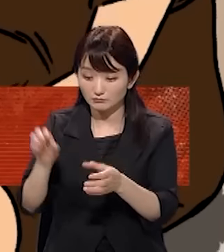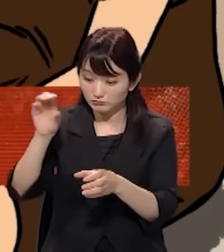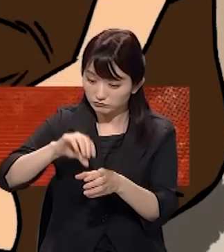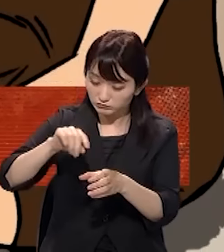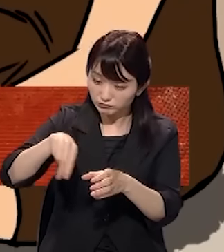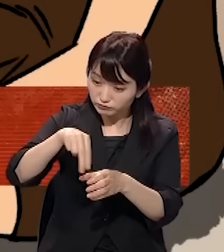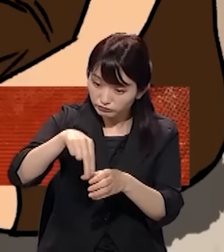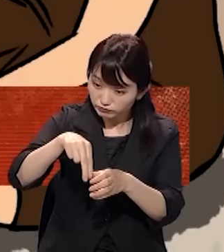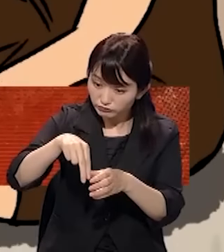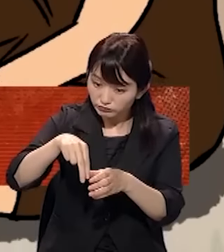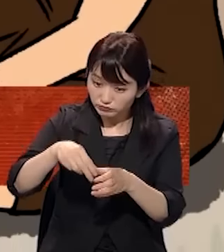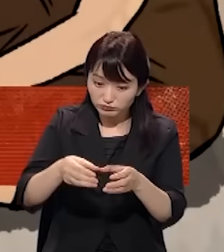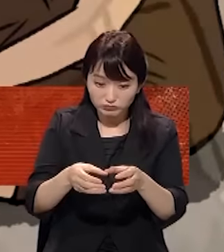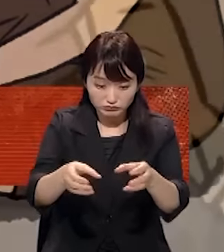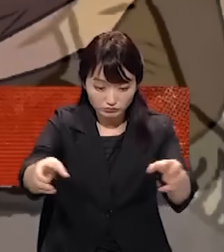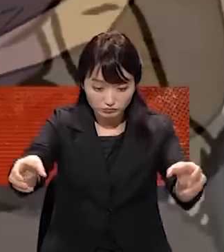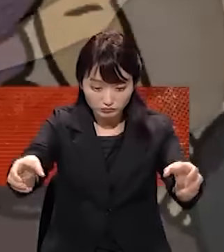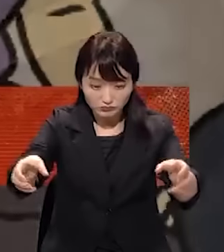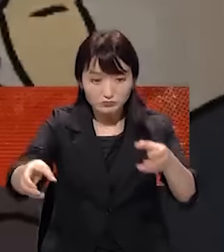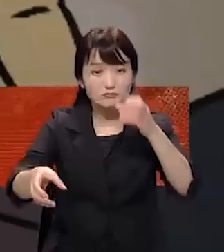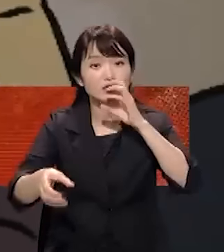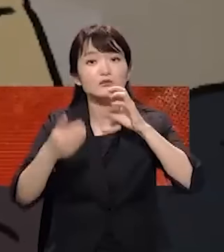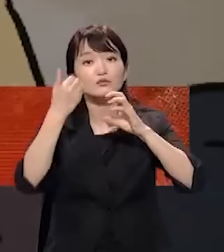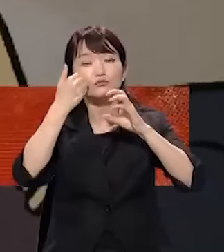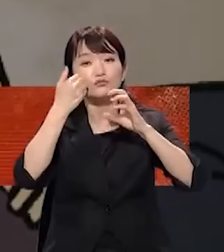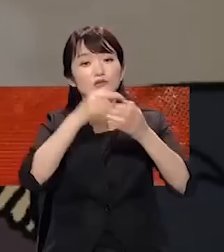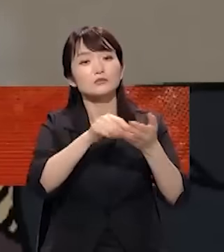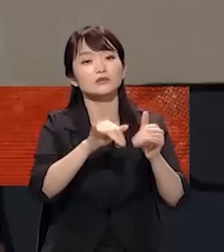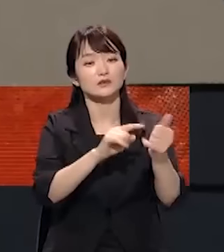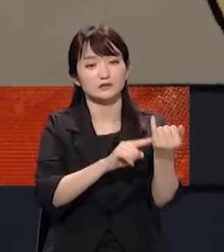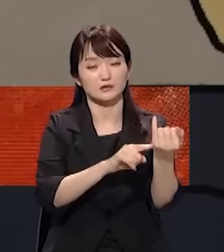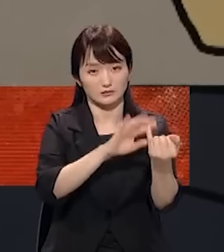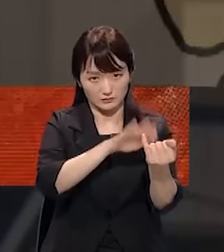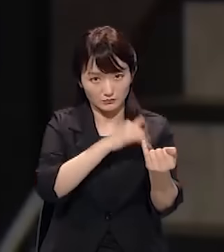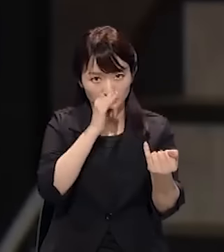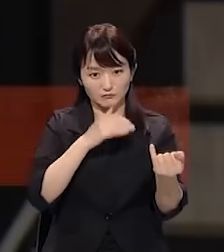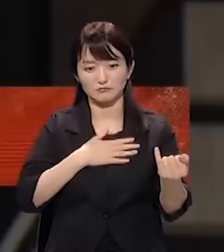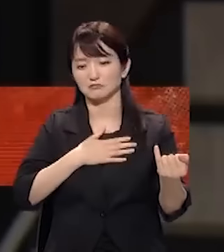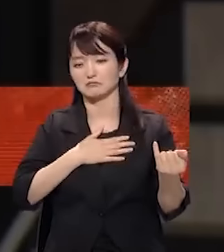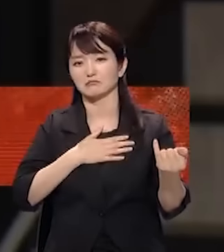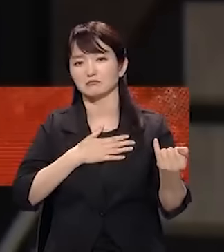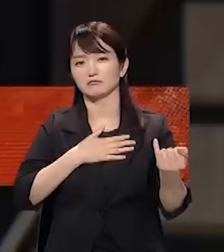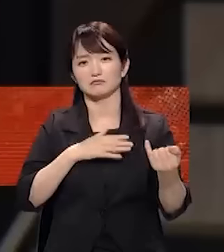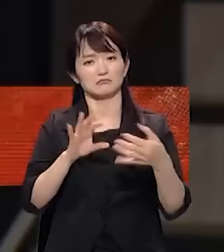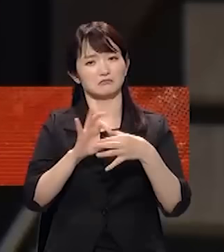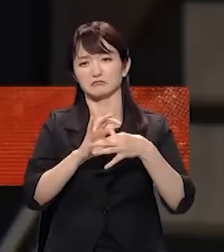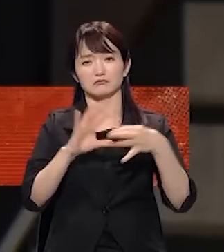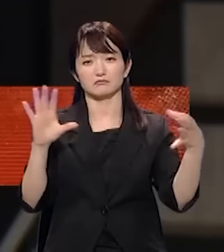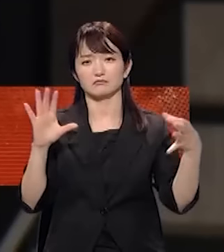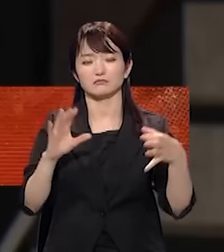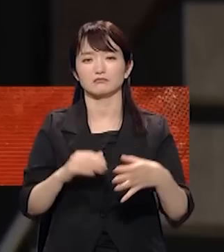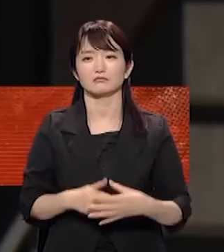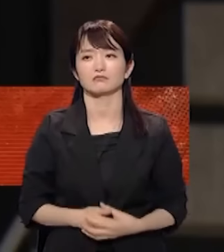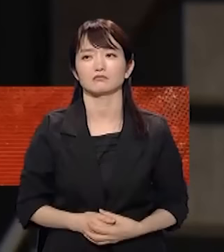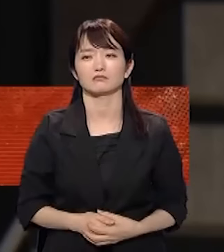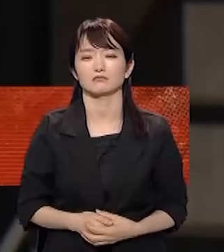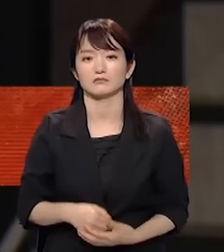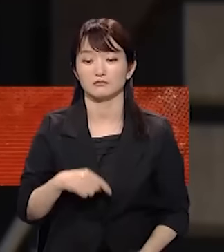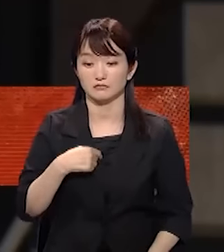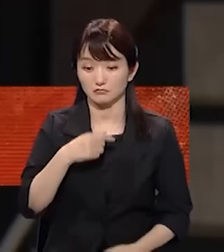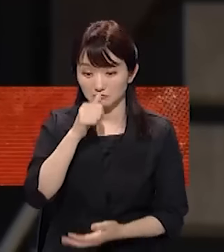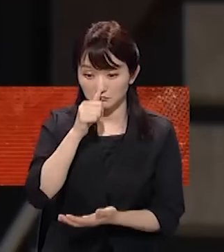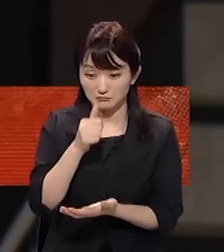따라서 자기들이 마신 거는 피해자들 아니냐 그러기 때문에 나하고는 별 연관성이 없다 이런 식으로 자기의 어떤 그